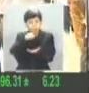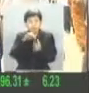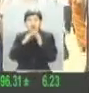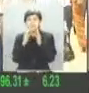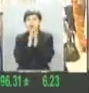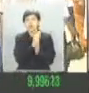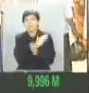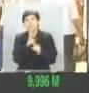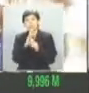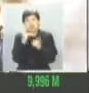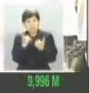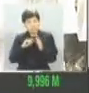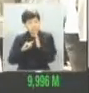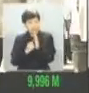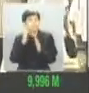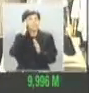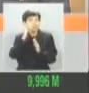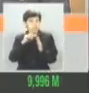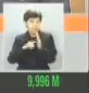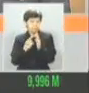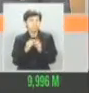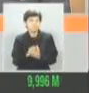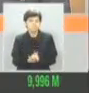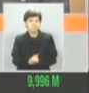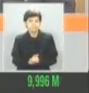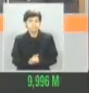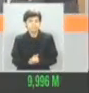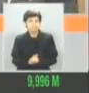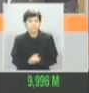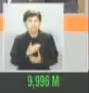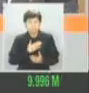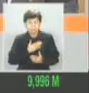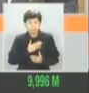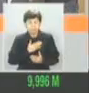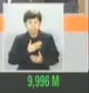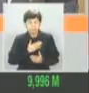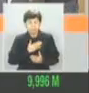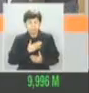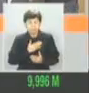ามหาบัวซึ่งจะมีขึ้นในวันพรุ่งนี้ค่ะ ขอบคุณครับคุณพจนี